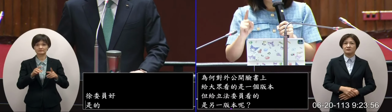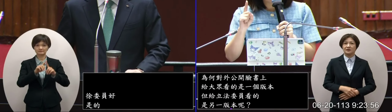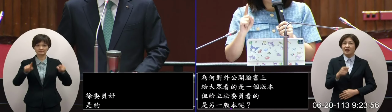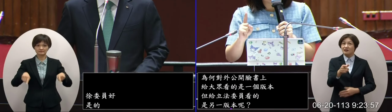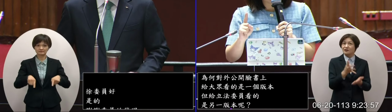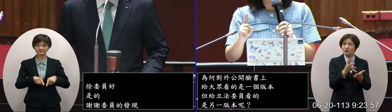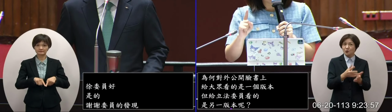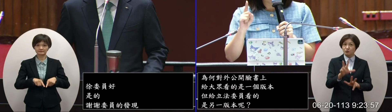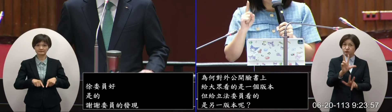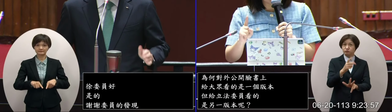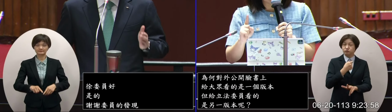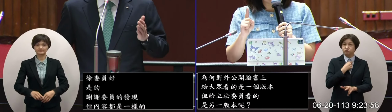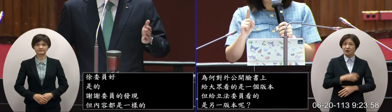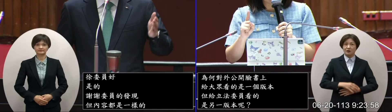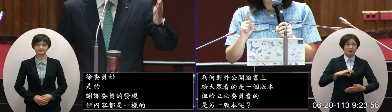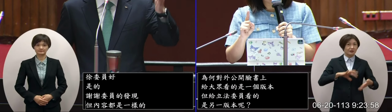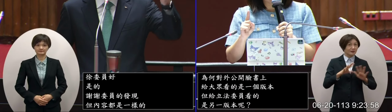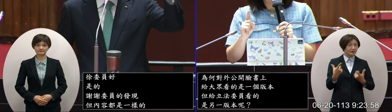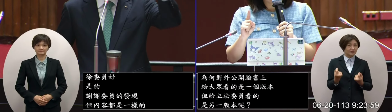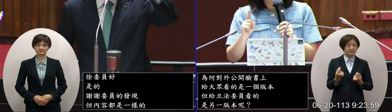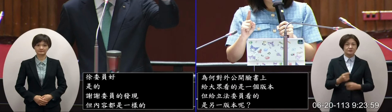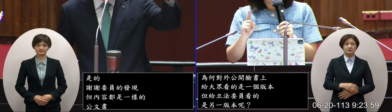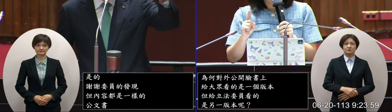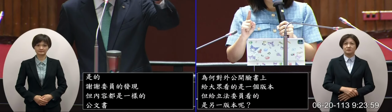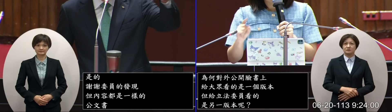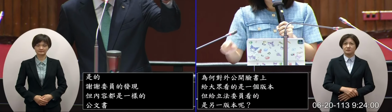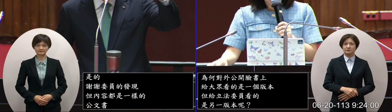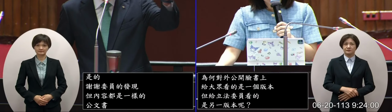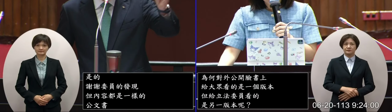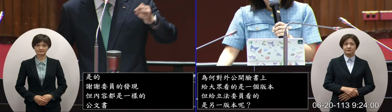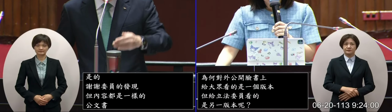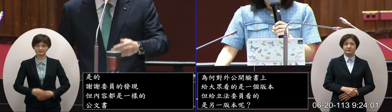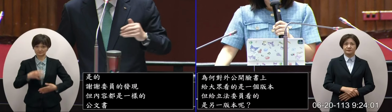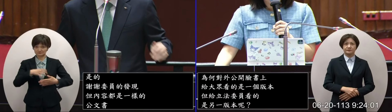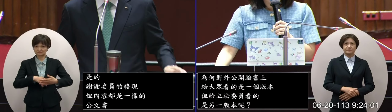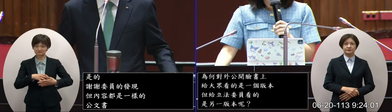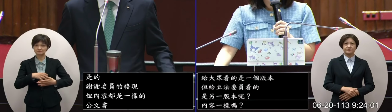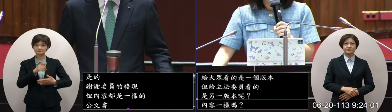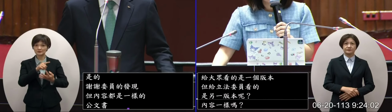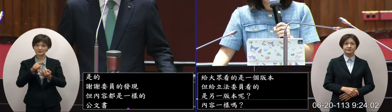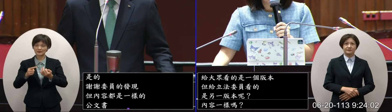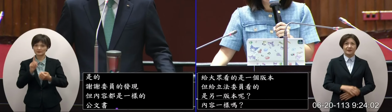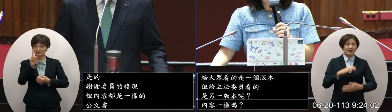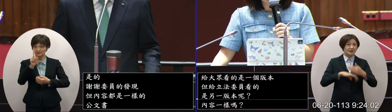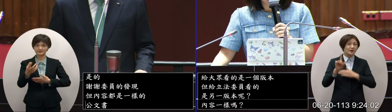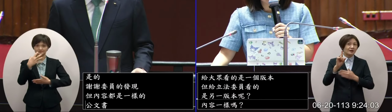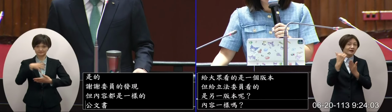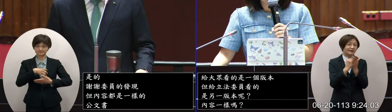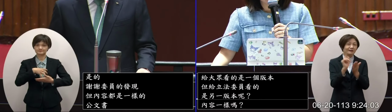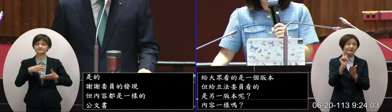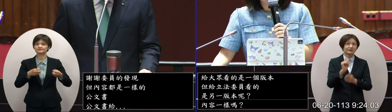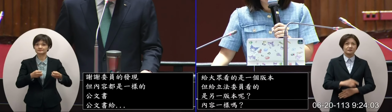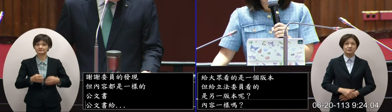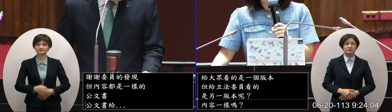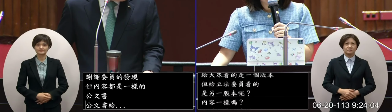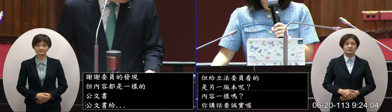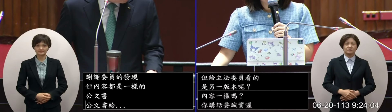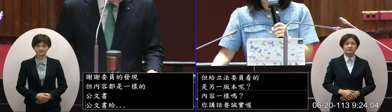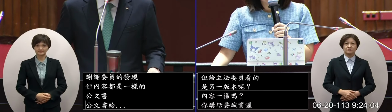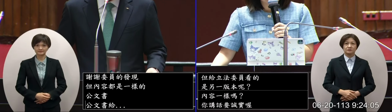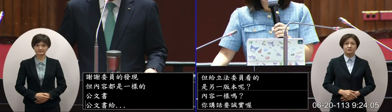你讲话要诚实哦，内容一样吗？ 我们都把这个有一项都放在内容里面来谈。 有一项是哪一项？ 就是这